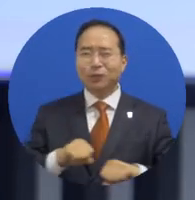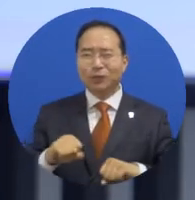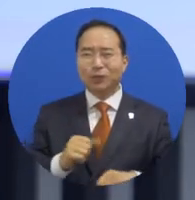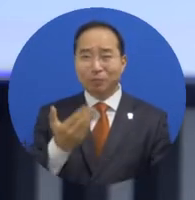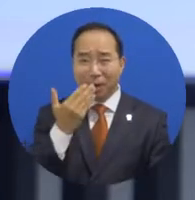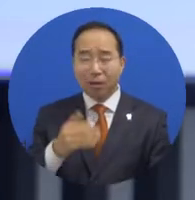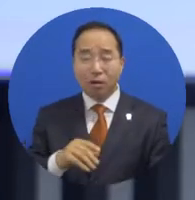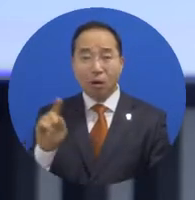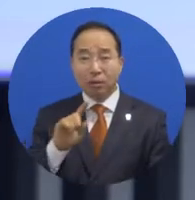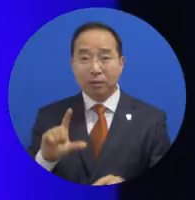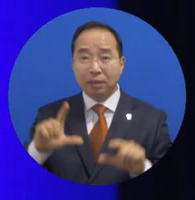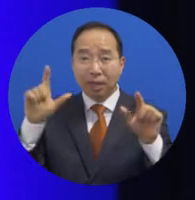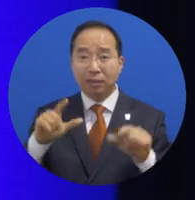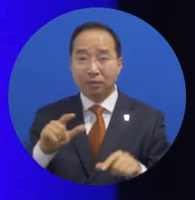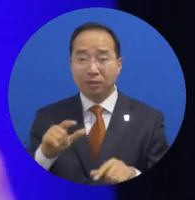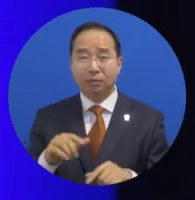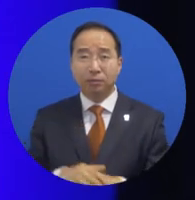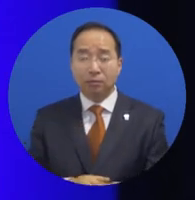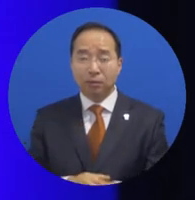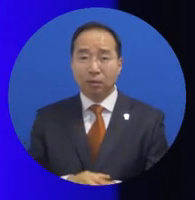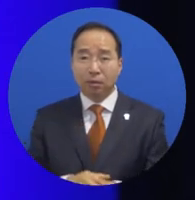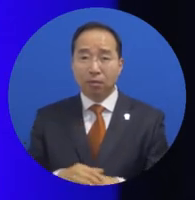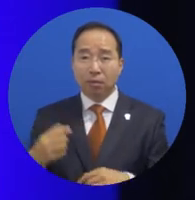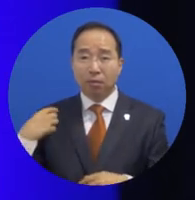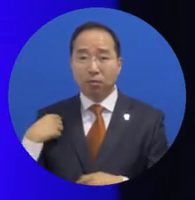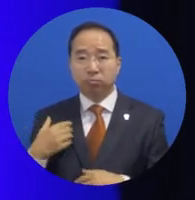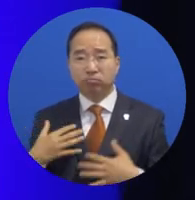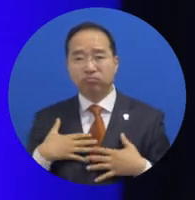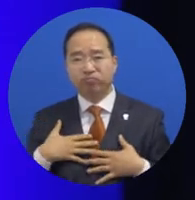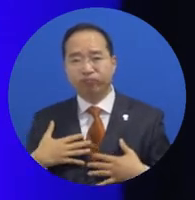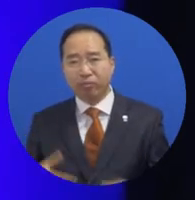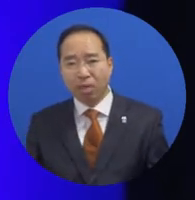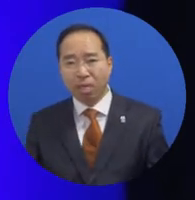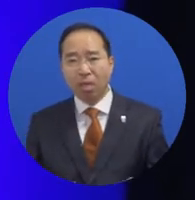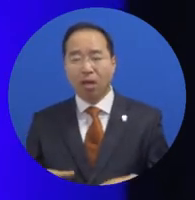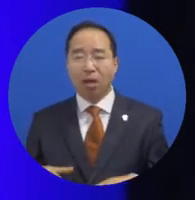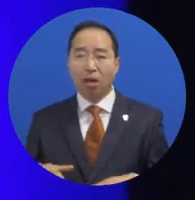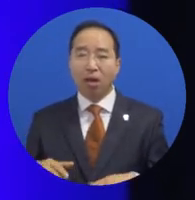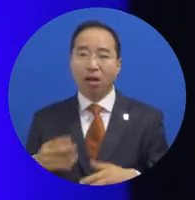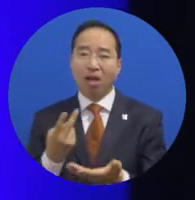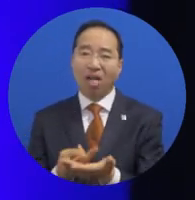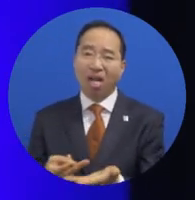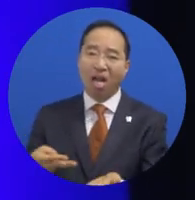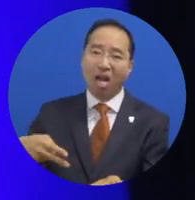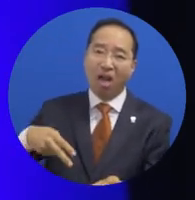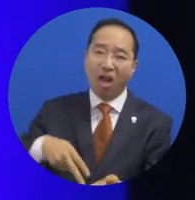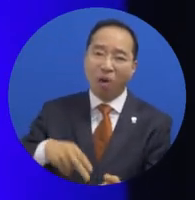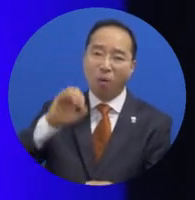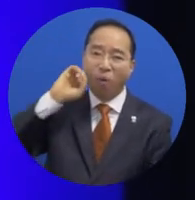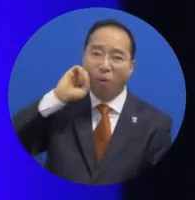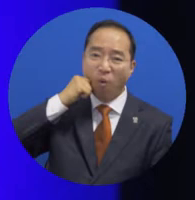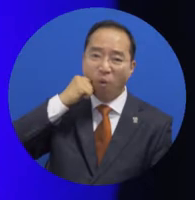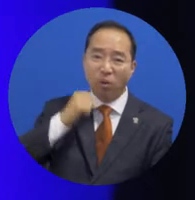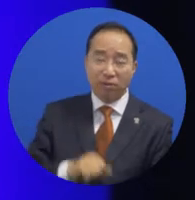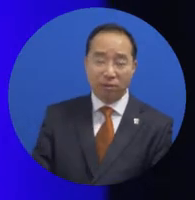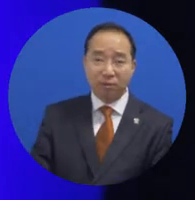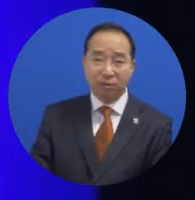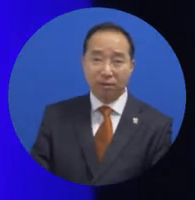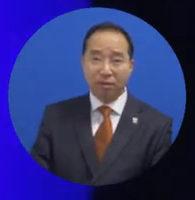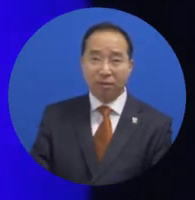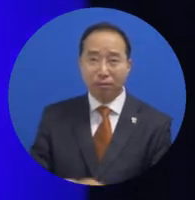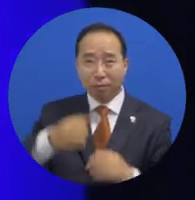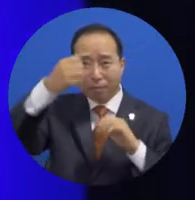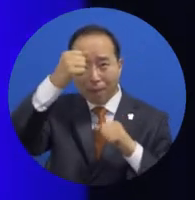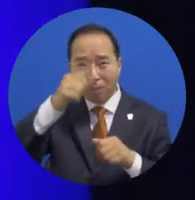날 점점 더 어깨는 무거워지고 바닥에서 몸은 잘 안 일어서 나가고 그죠? 그다음에 막